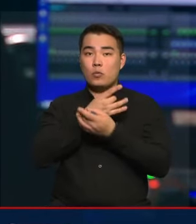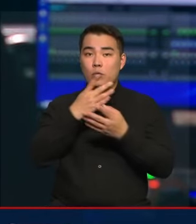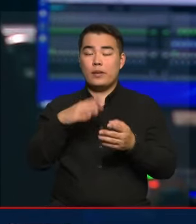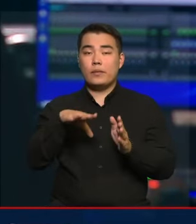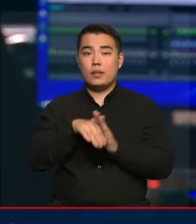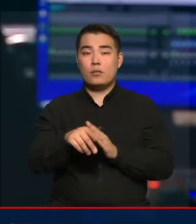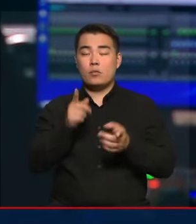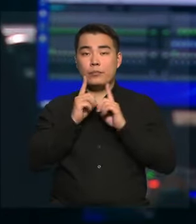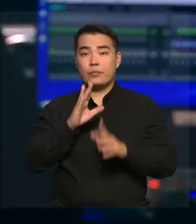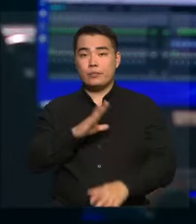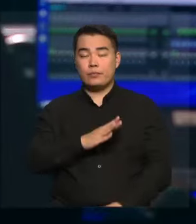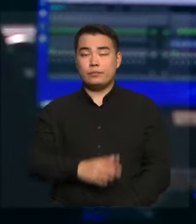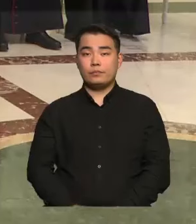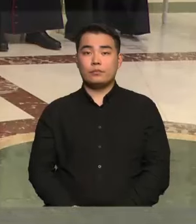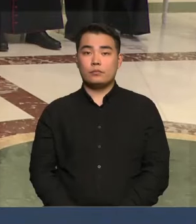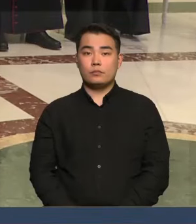бірлестік өкілдері қатысты.